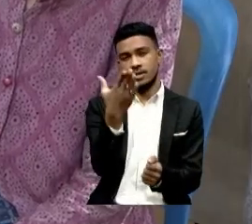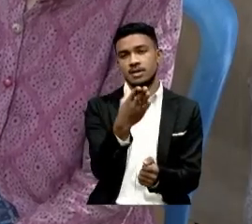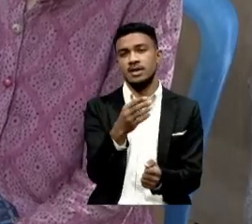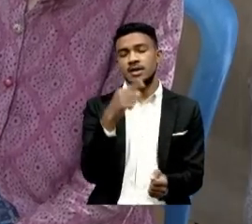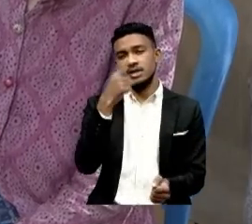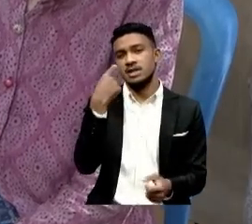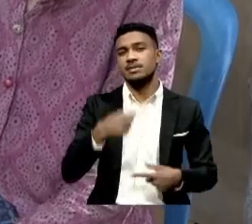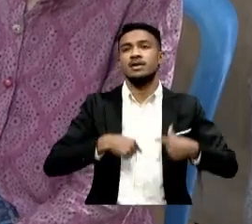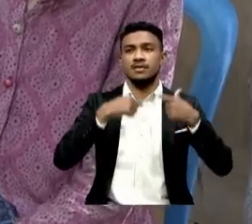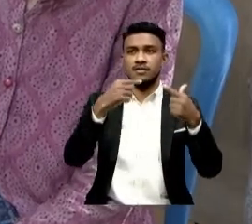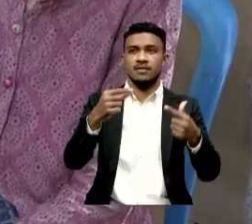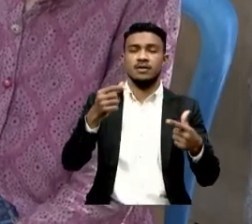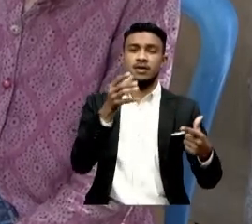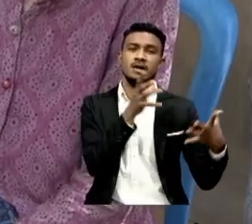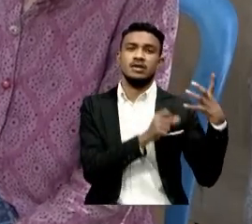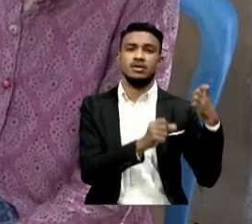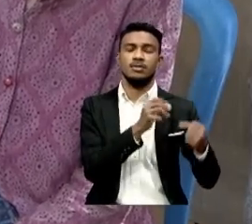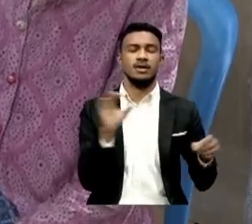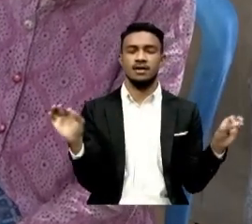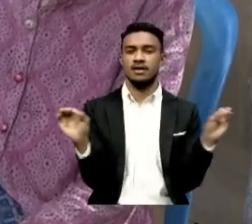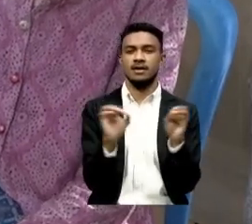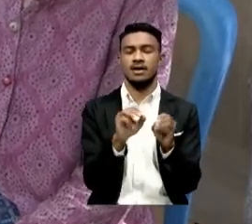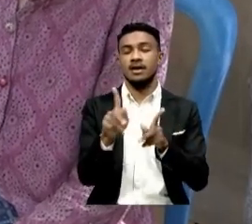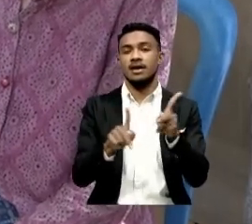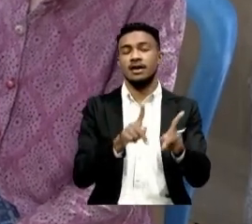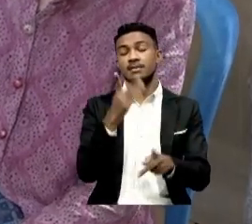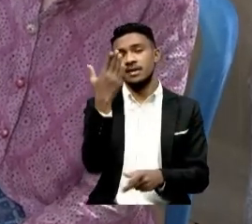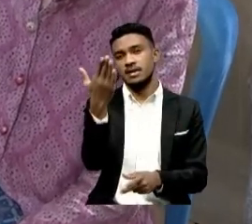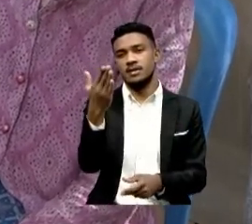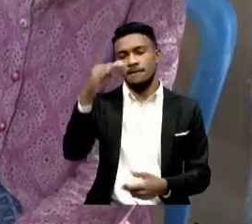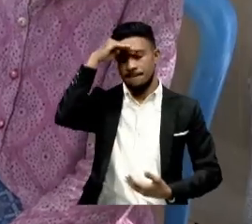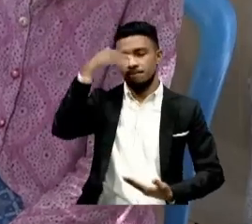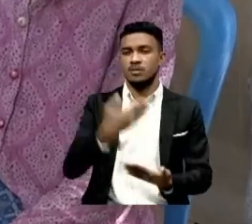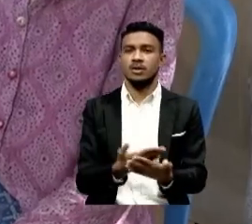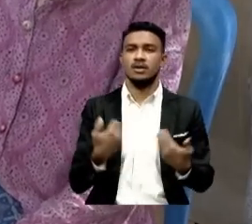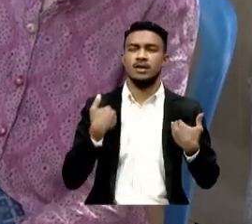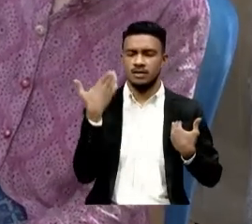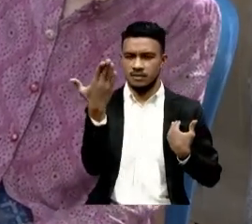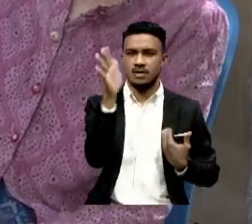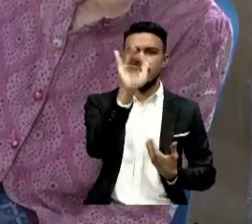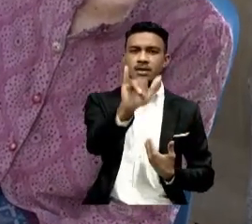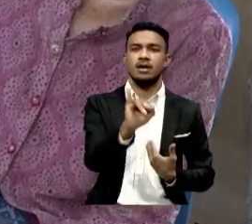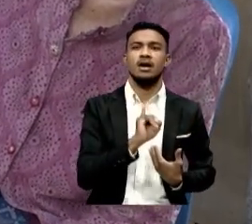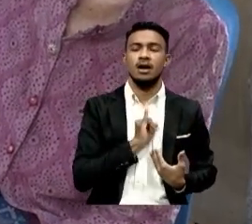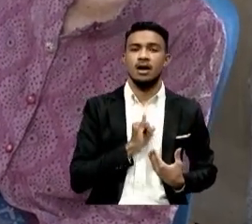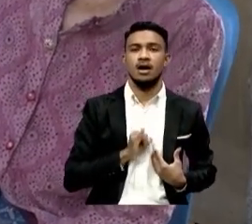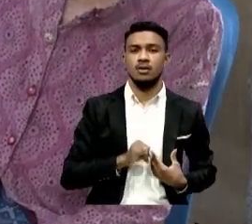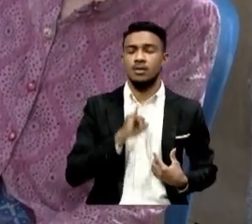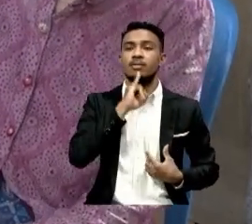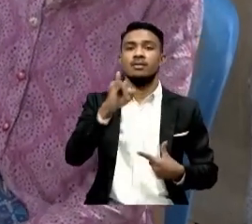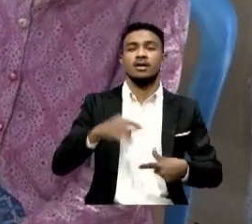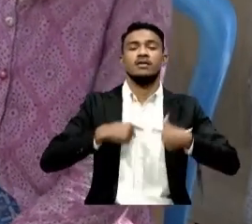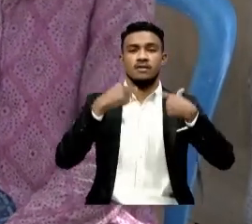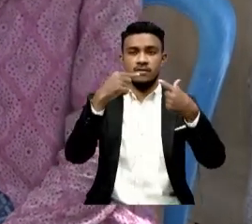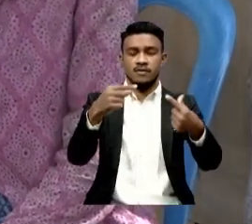su tu bel mai lai ha e mani wan hira hira ke hene ene ha umak po su tu bel